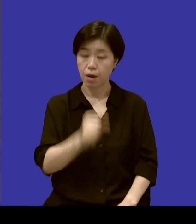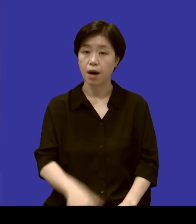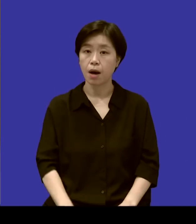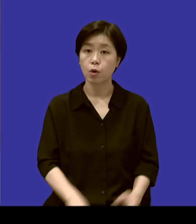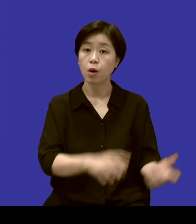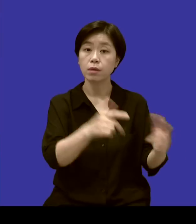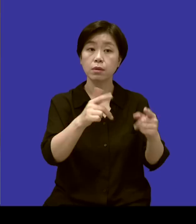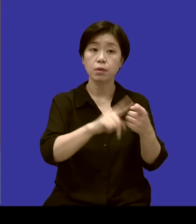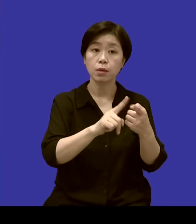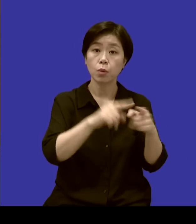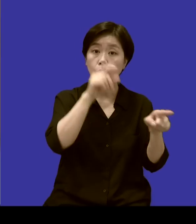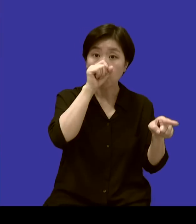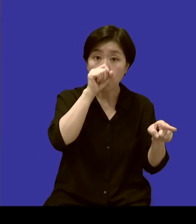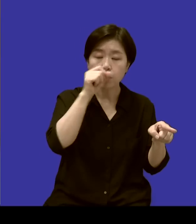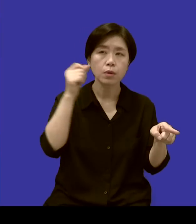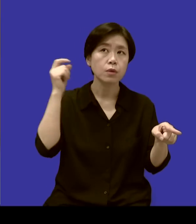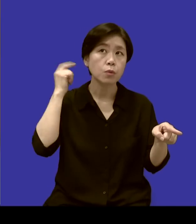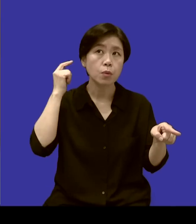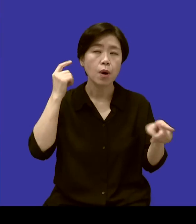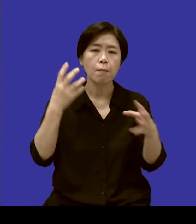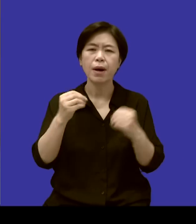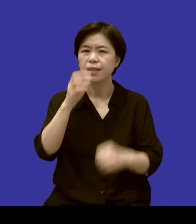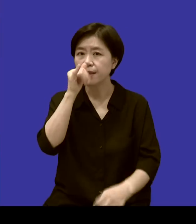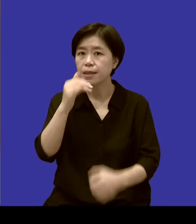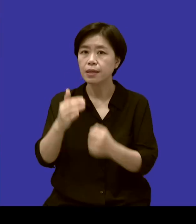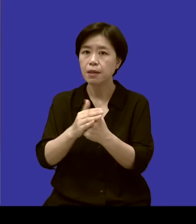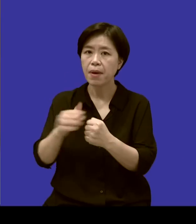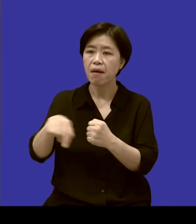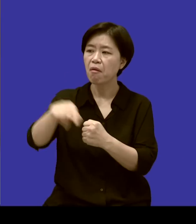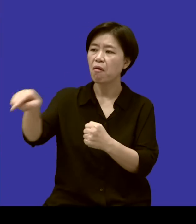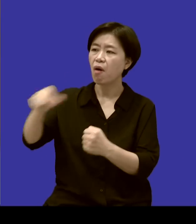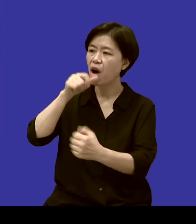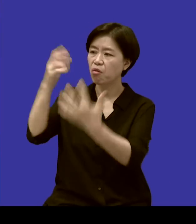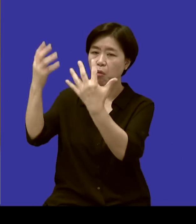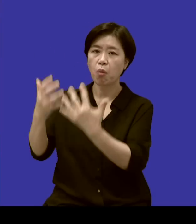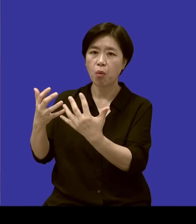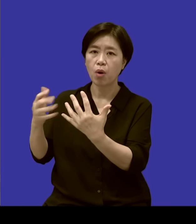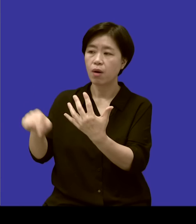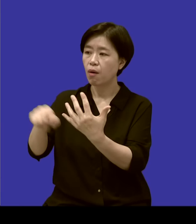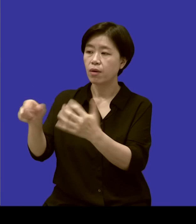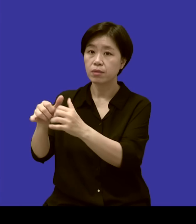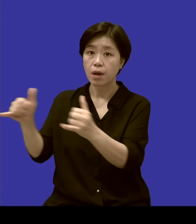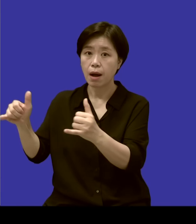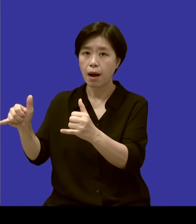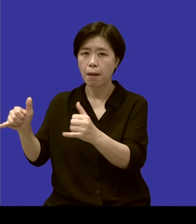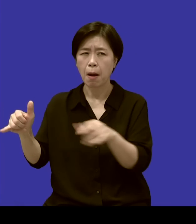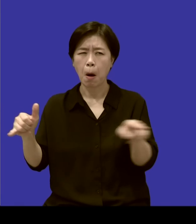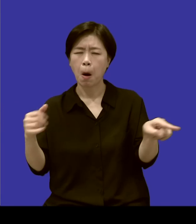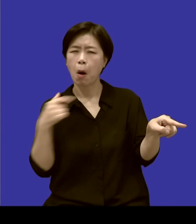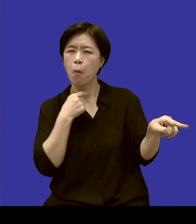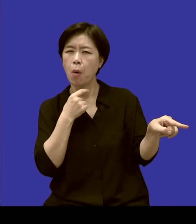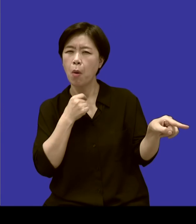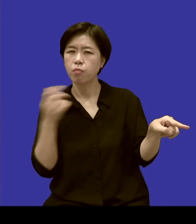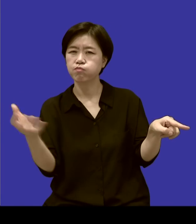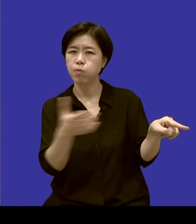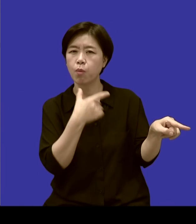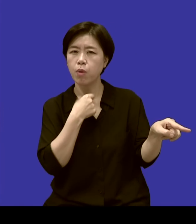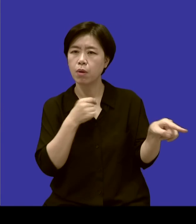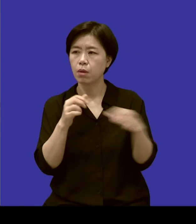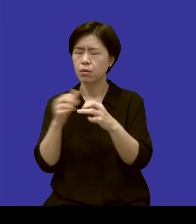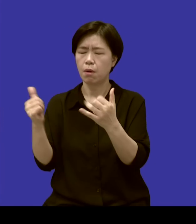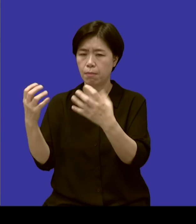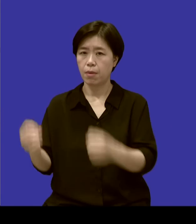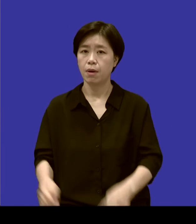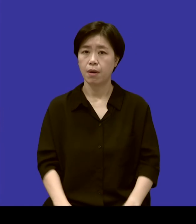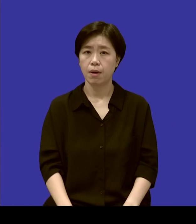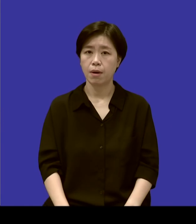먹을 것도 많고 그래서 서로 가기를 원한다는 거예요. 그래서 가만히 생각을 해보니까 어머